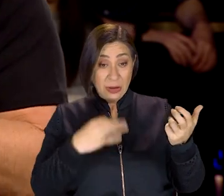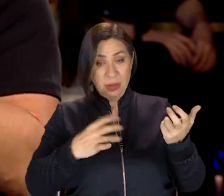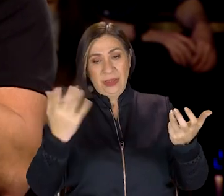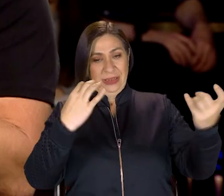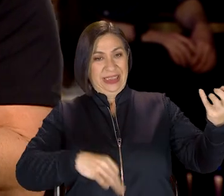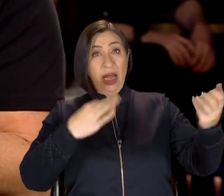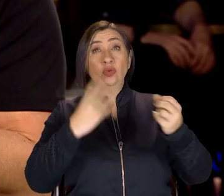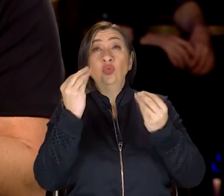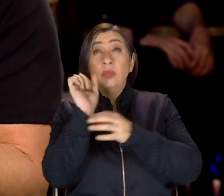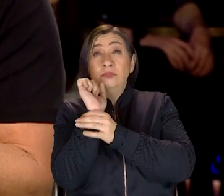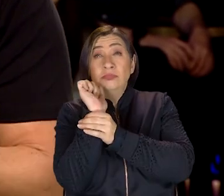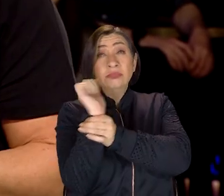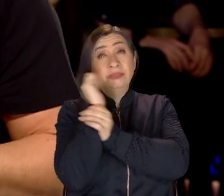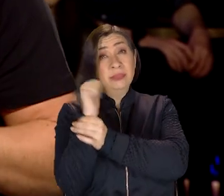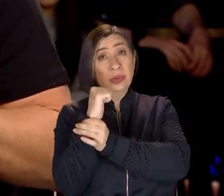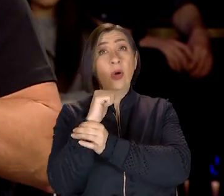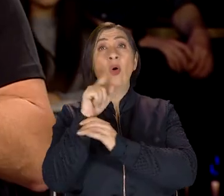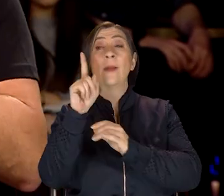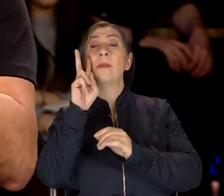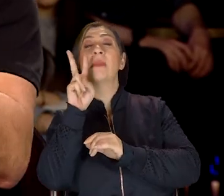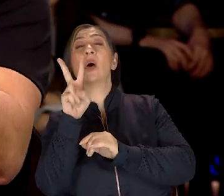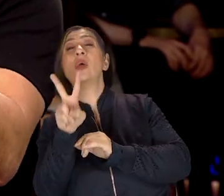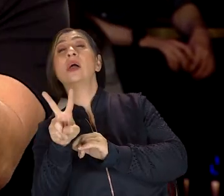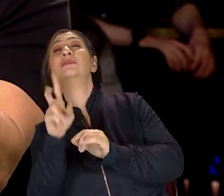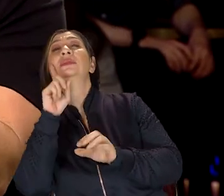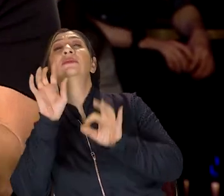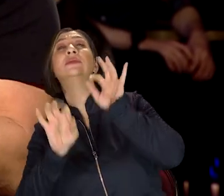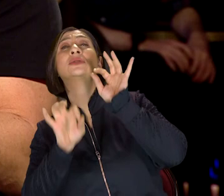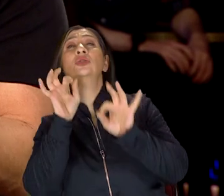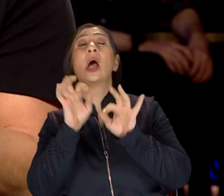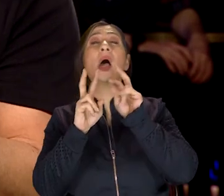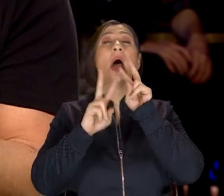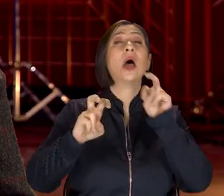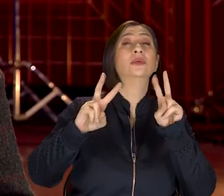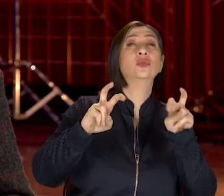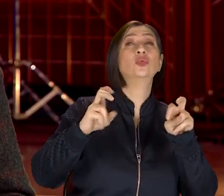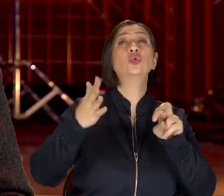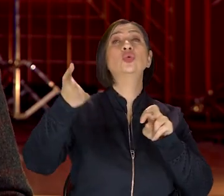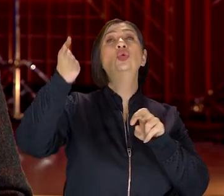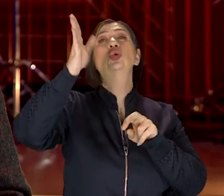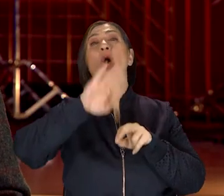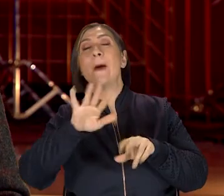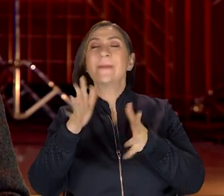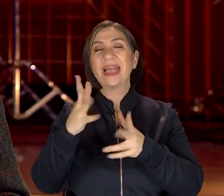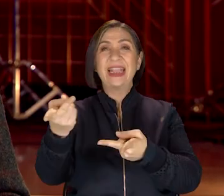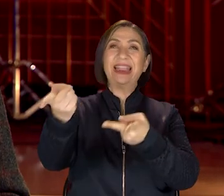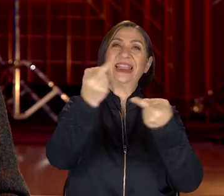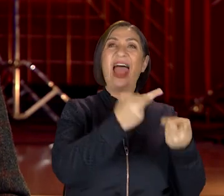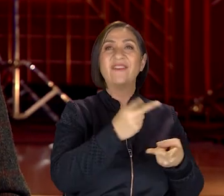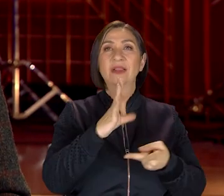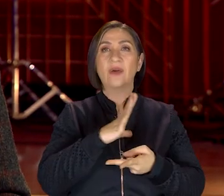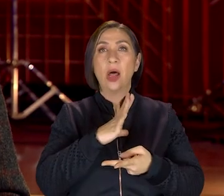yetenekliyse, çok becerikliyse onu bir böyle bakıyorlar, böyle bir araştırıyorlar, ediyorlar. Sonra belki davet ediyorlar falan.